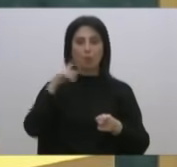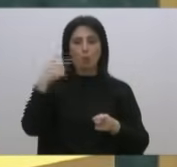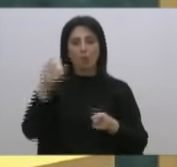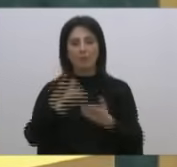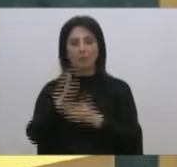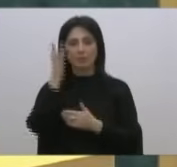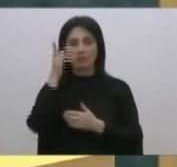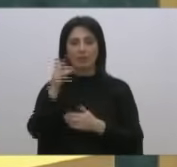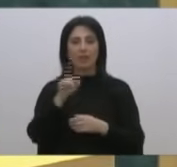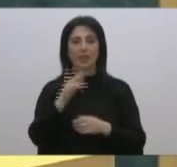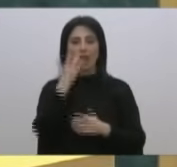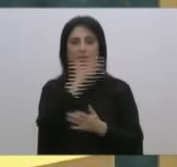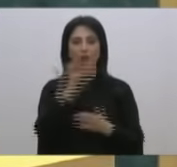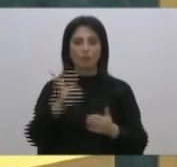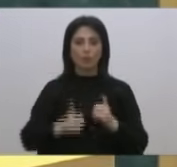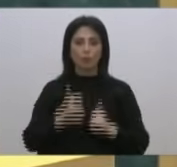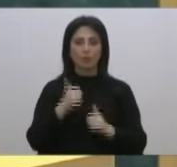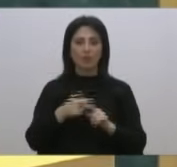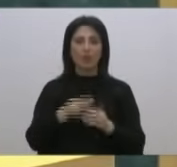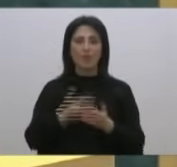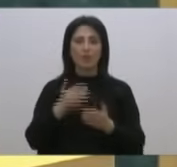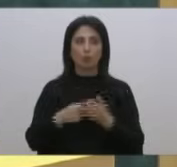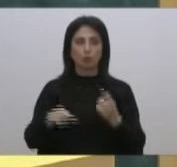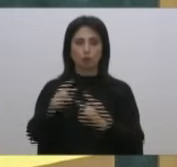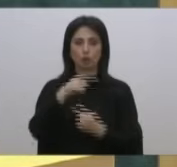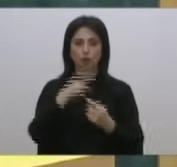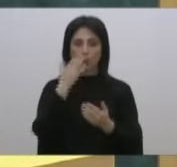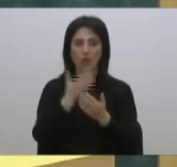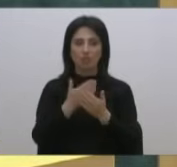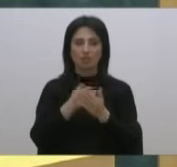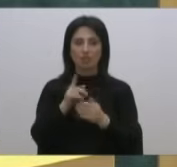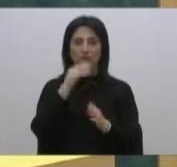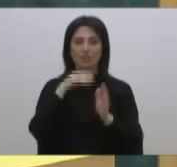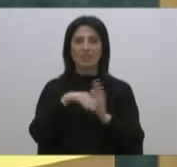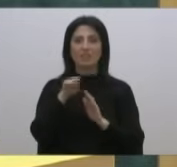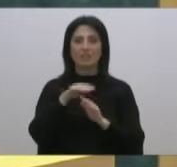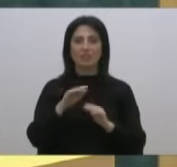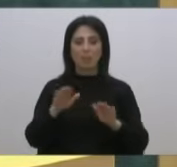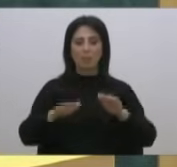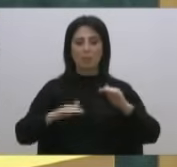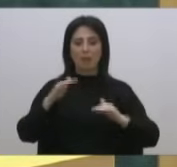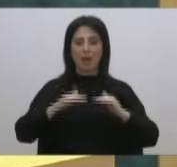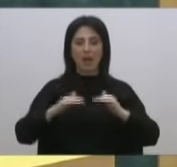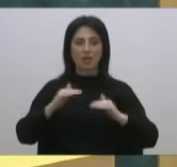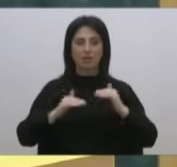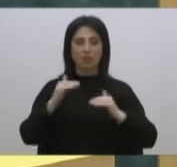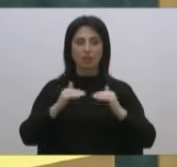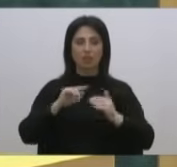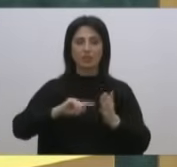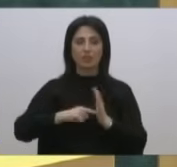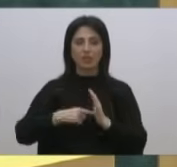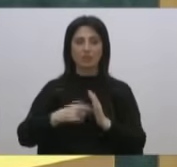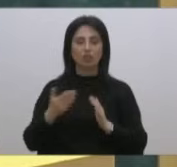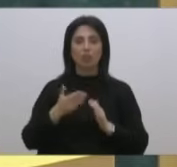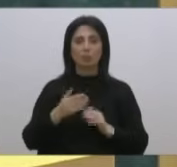momaval miznebsa da eronul ghirebulebebs shoris da achvena is sauketso balansi Sauna sorobis